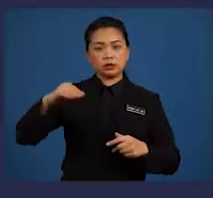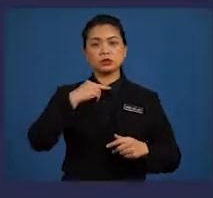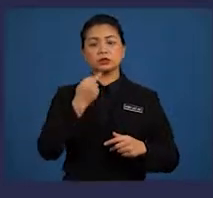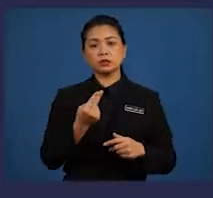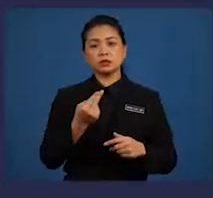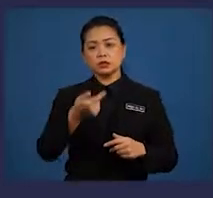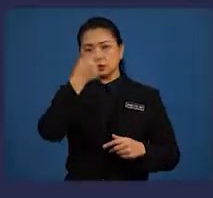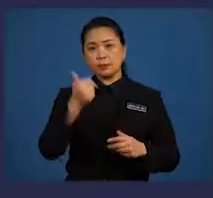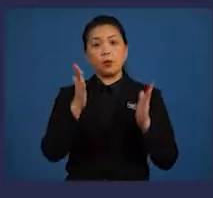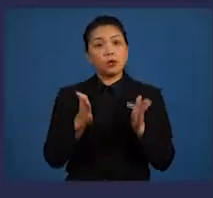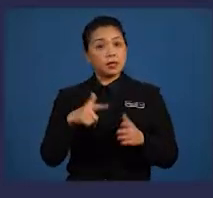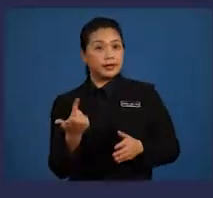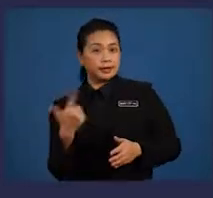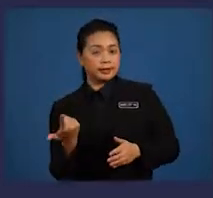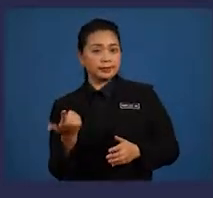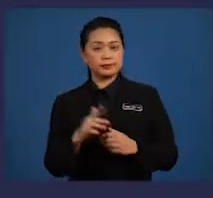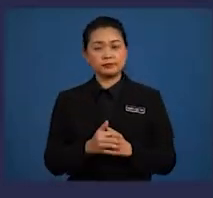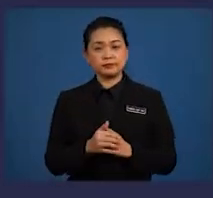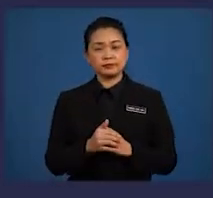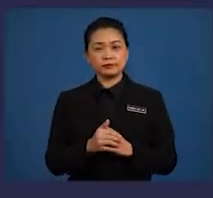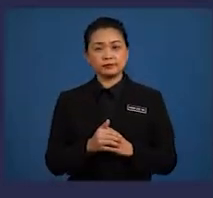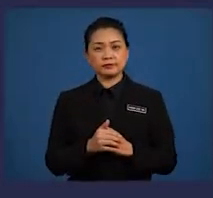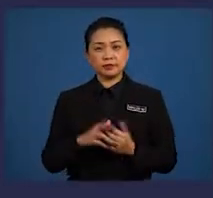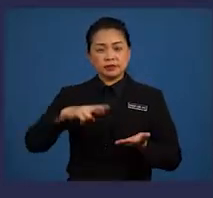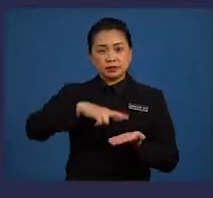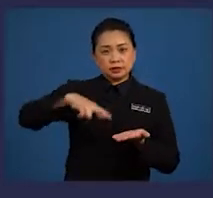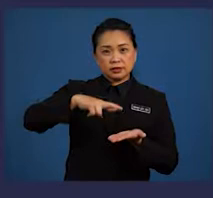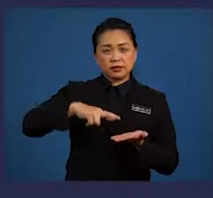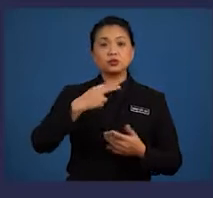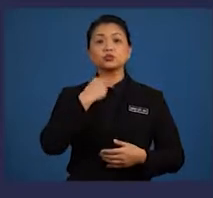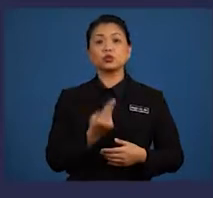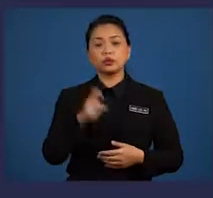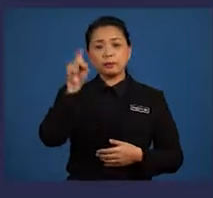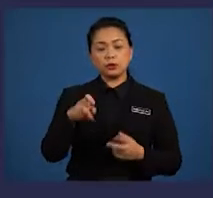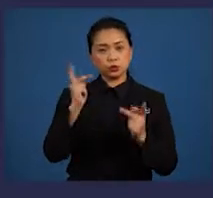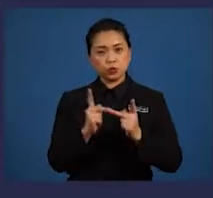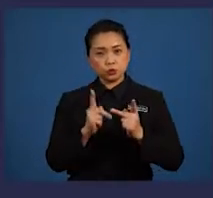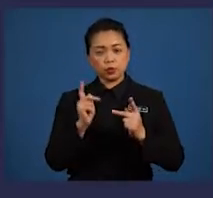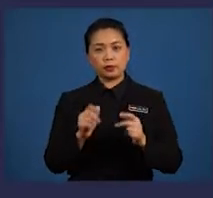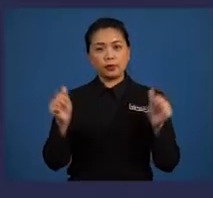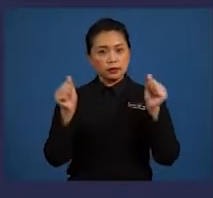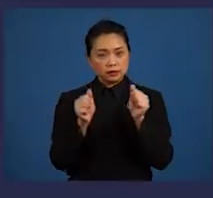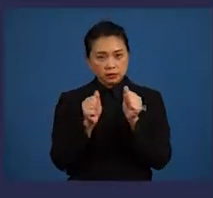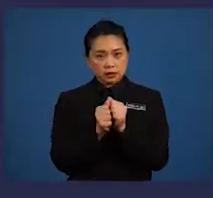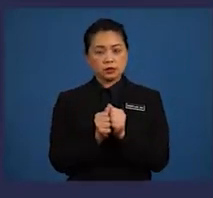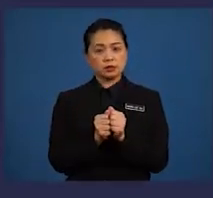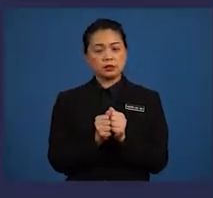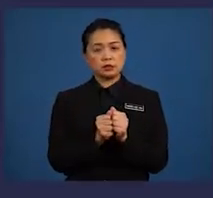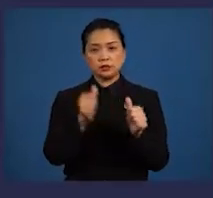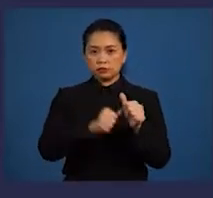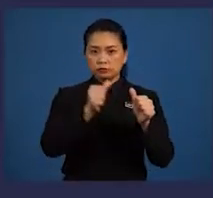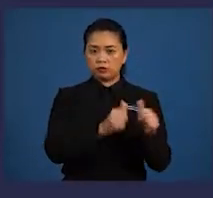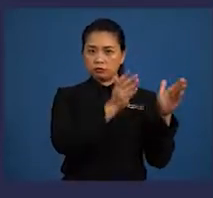watak yang berbeda-beda rekaman suara yang dilakukan menular disesuaikan dengan kuota Kan setiap